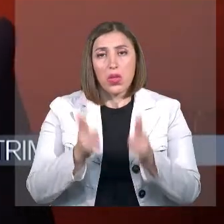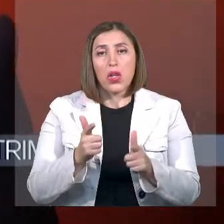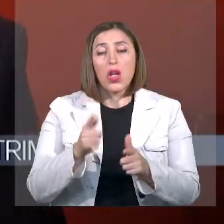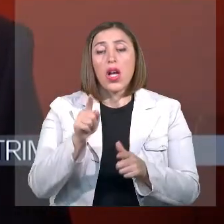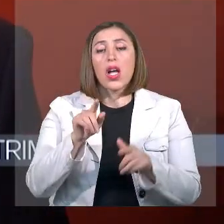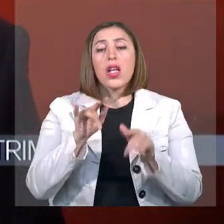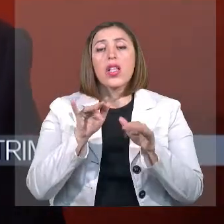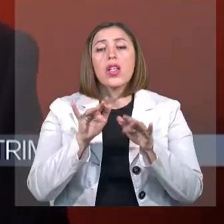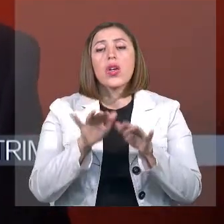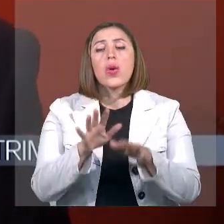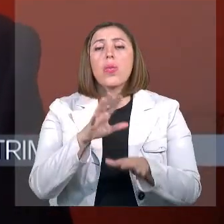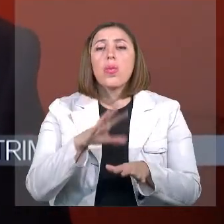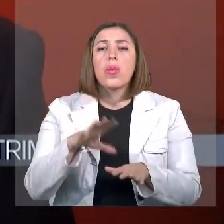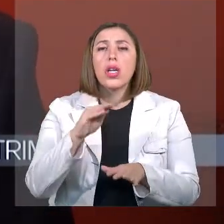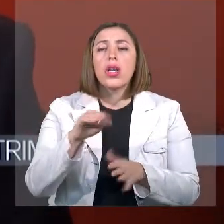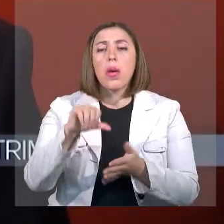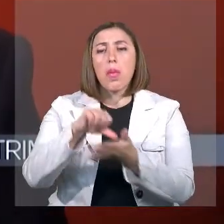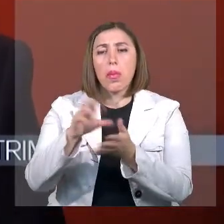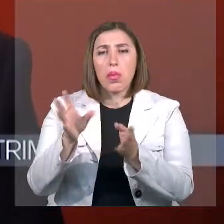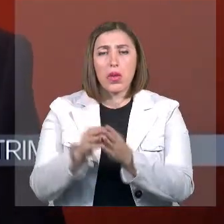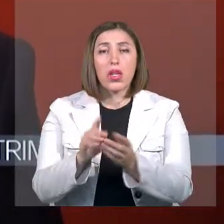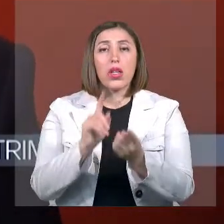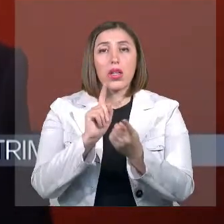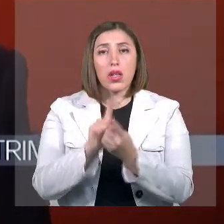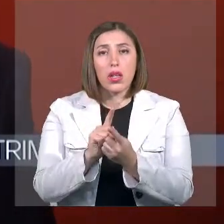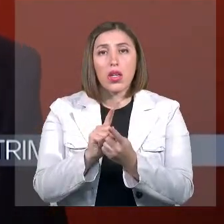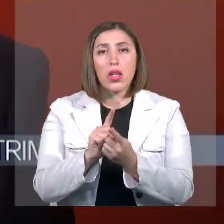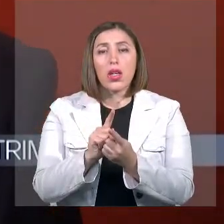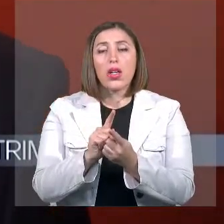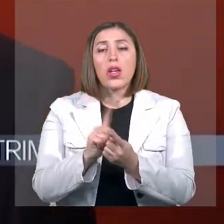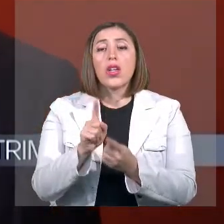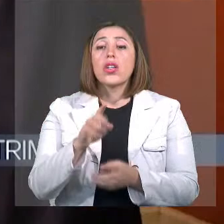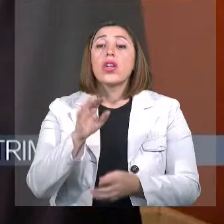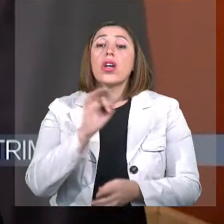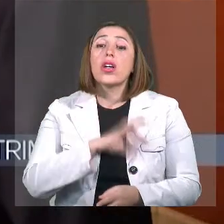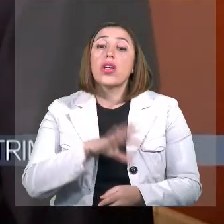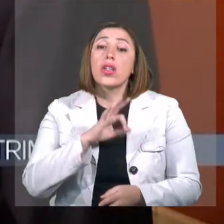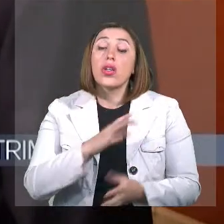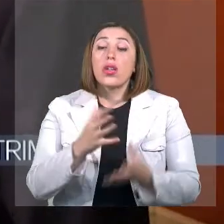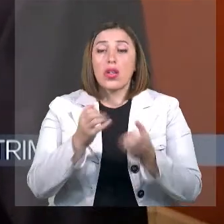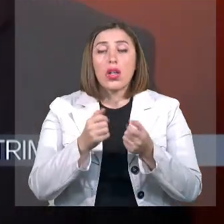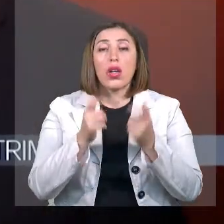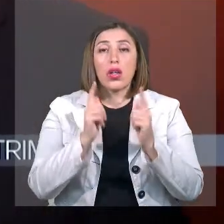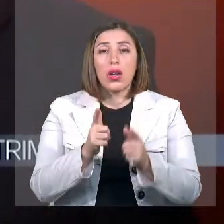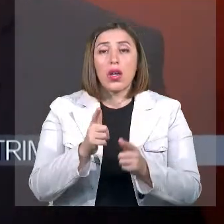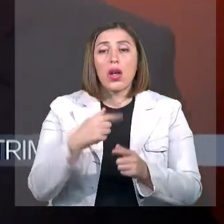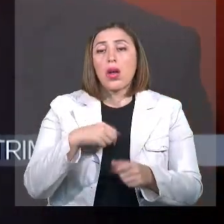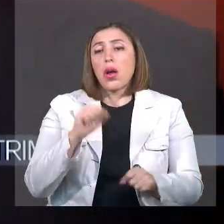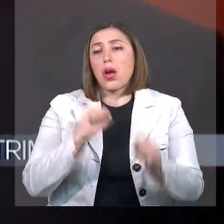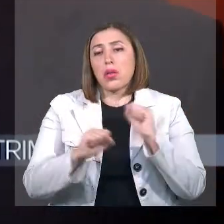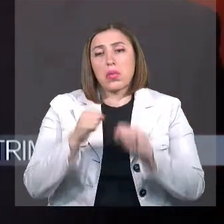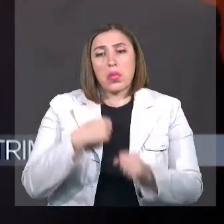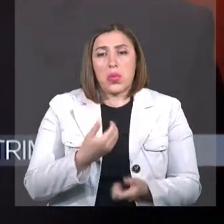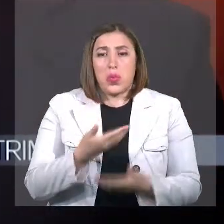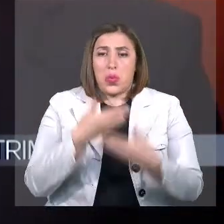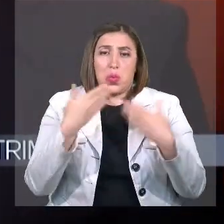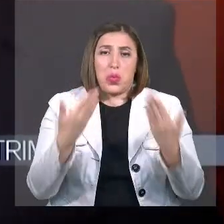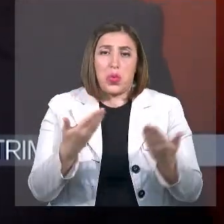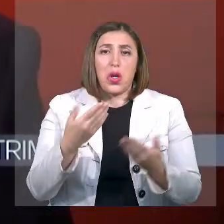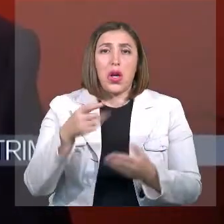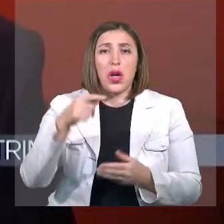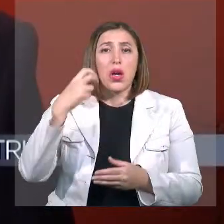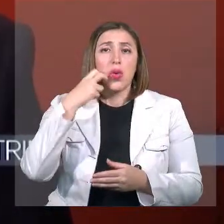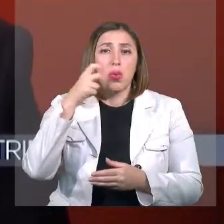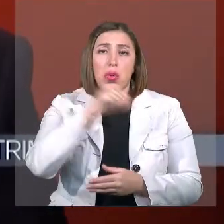բանակցել այս գործընթացի բոլոր մասնակիցների հետ ինչ որ ընդունելի արդյունքների շուրջ։ Մենք չէ որ հրաժարվել ենք բանակցություններից, իրենք